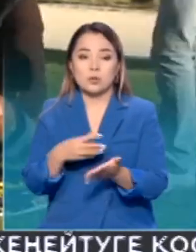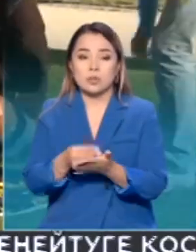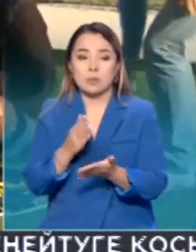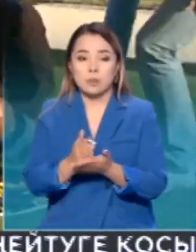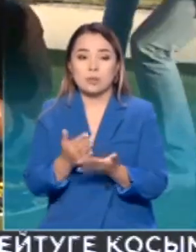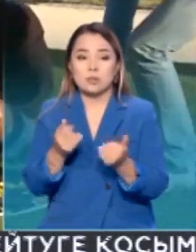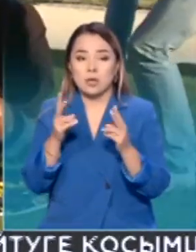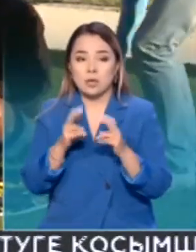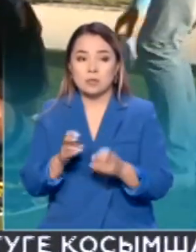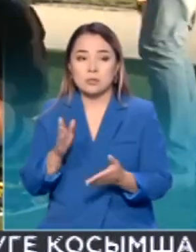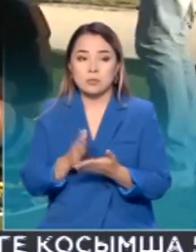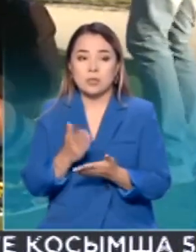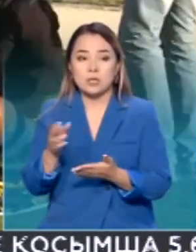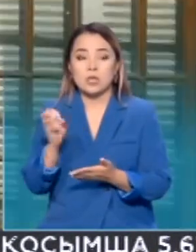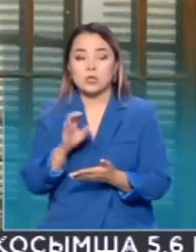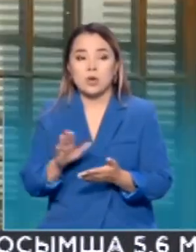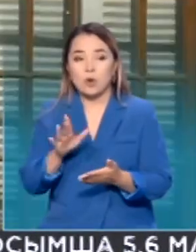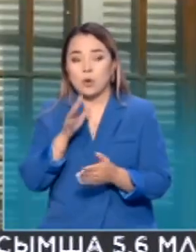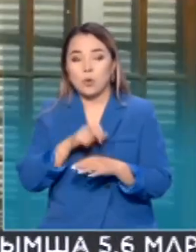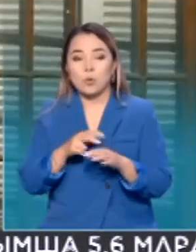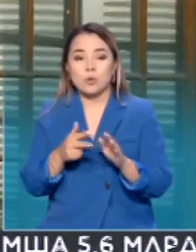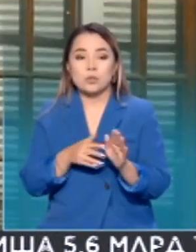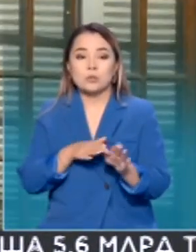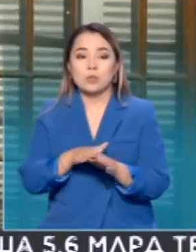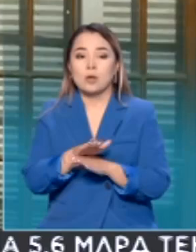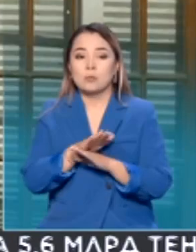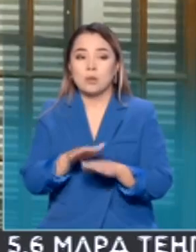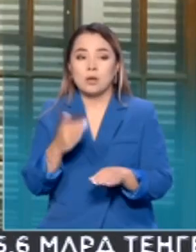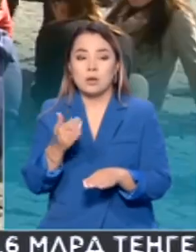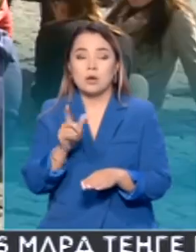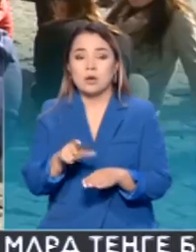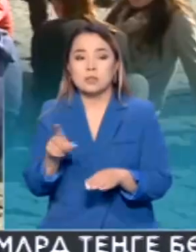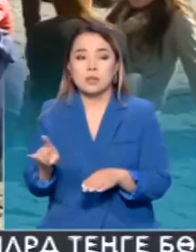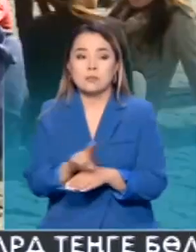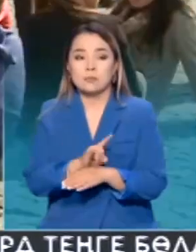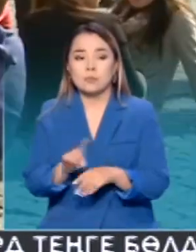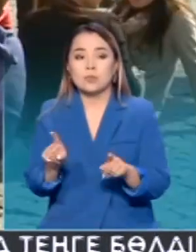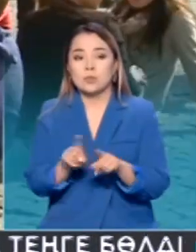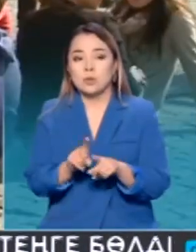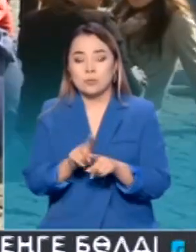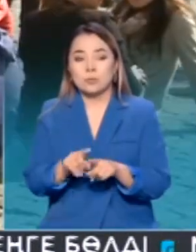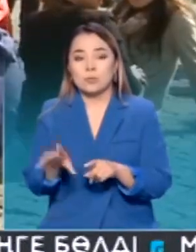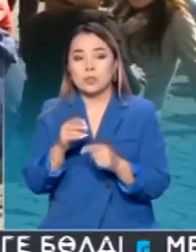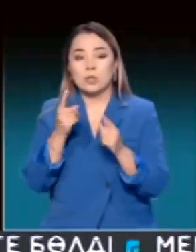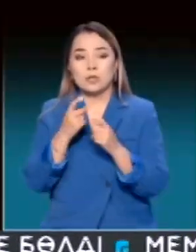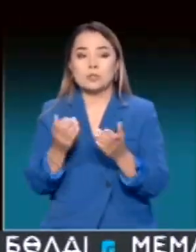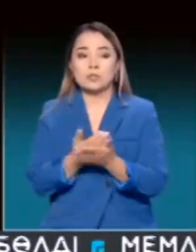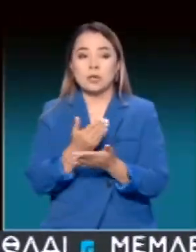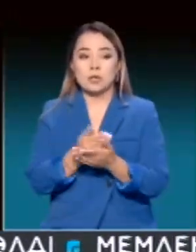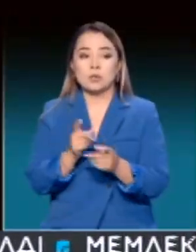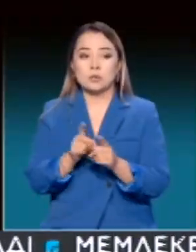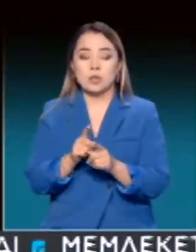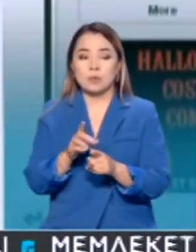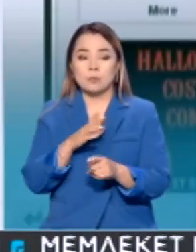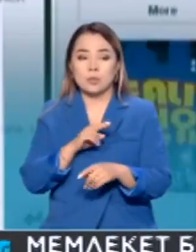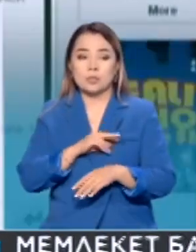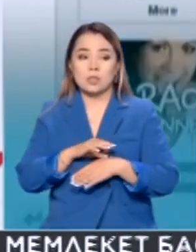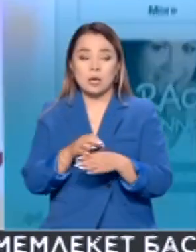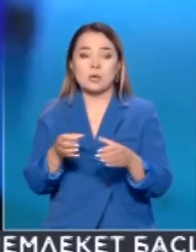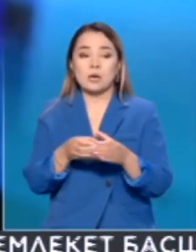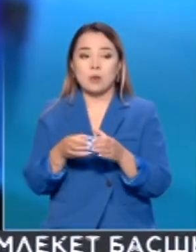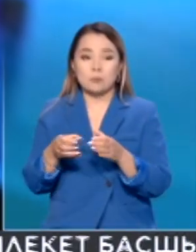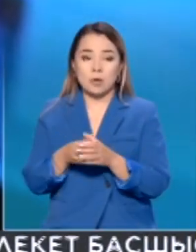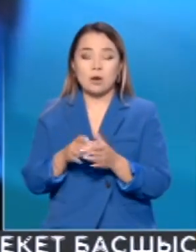бұл қарастырылған. Еуропада кәмелеттік жасқа толмағандарды алдап, арбау арқылы оның жеке ақпаратына қол жеткізетін сервистер мен